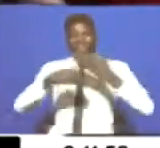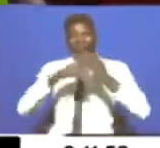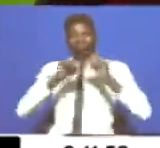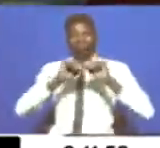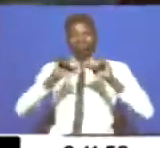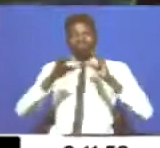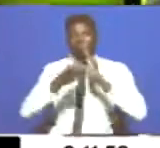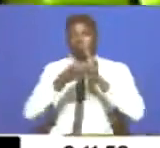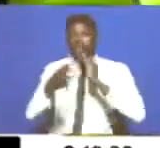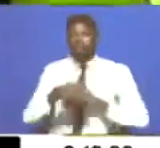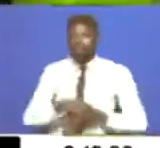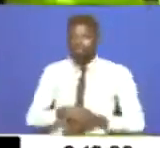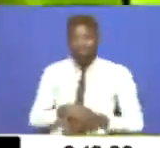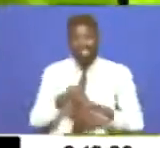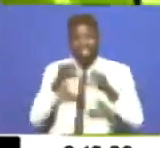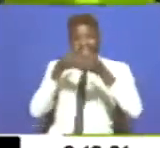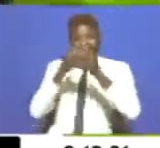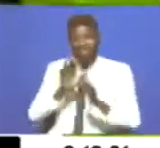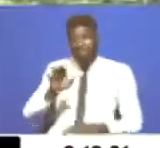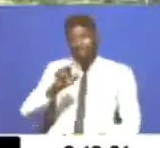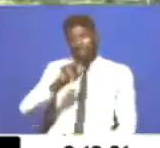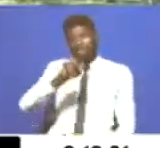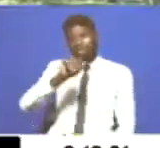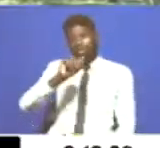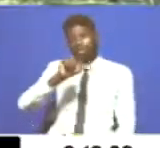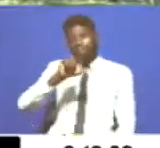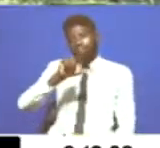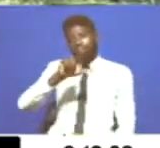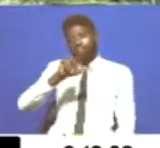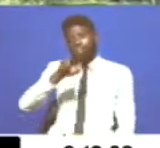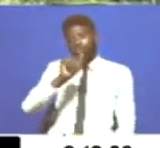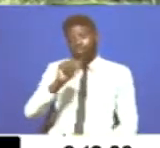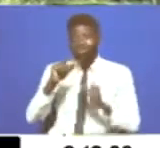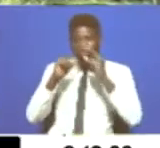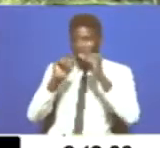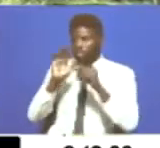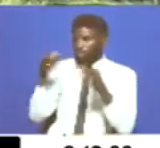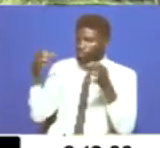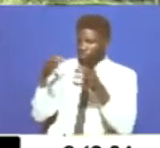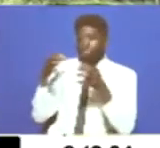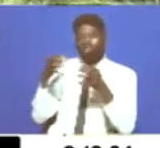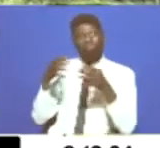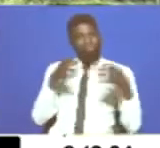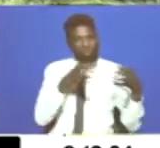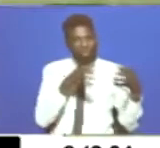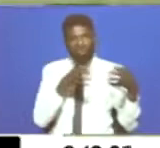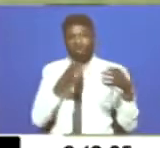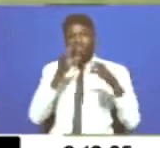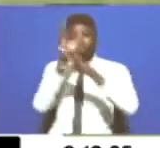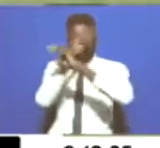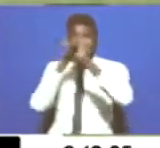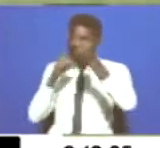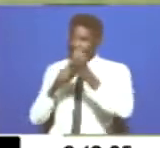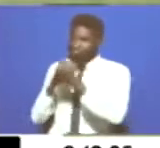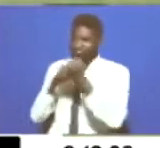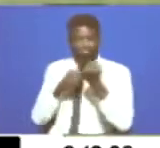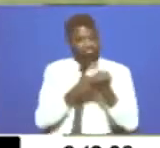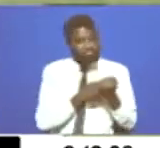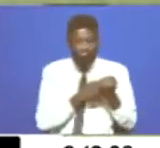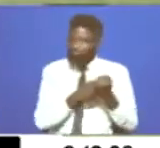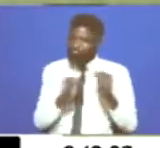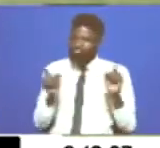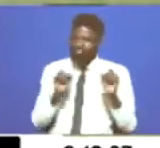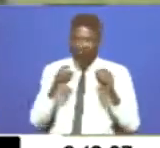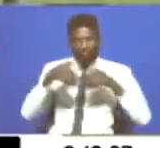Party leader Dr. Isaac Kalua saying the party will adopt a non-partisan approach when it comes to presidential candidates. Tuta